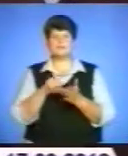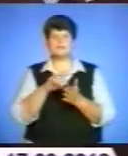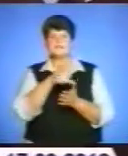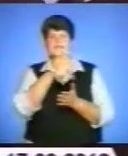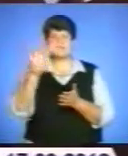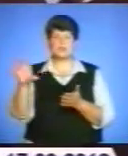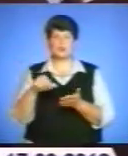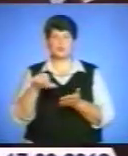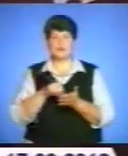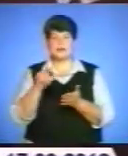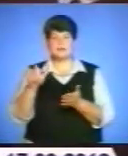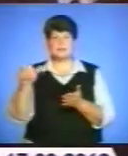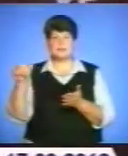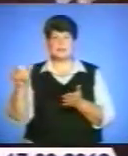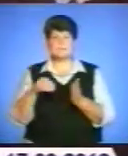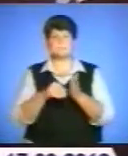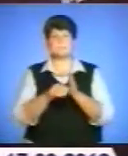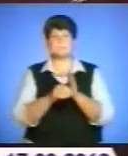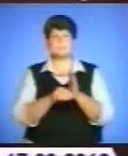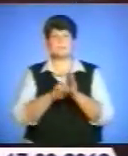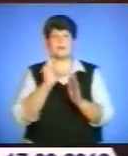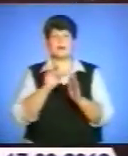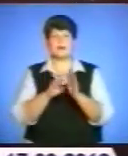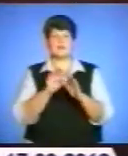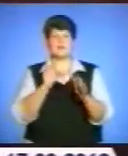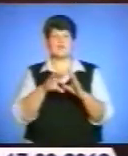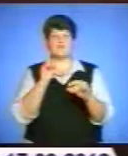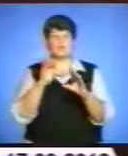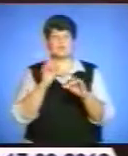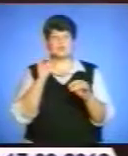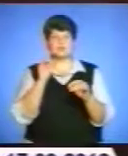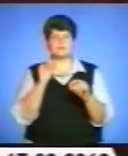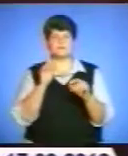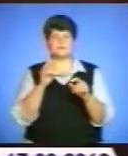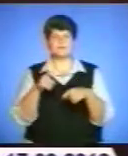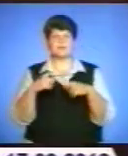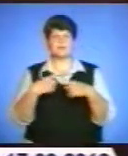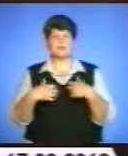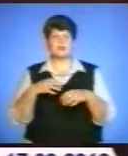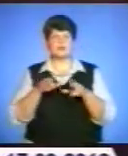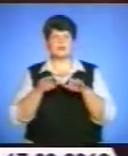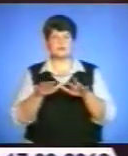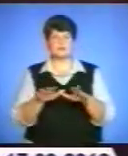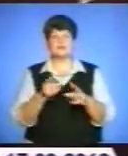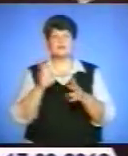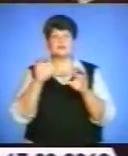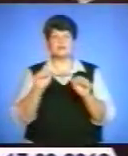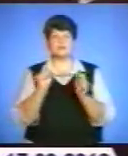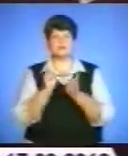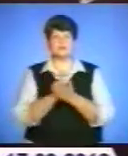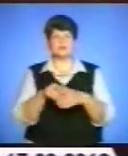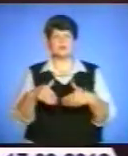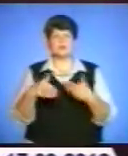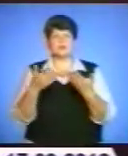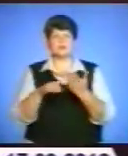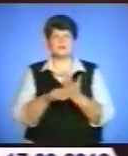учасників передвиборчих перегонів, але, звичайно, що влада має давати для цього все максимальне сприяння і це